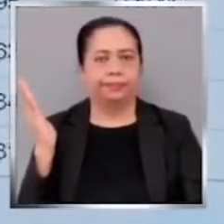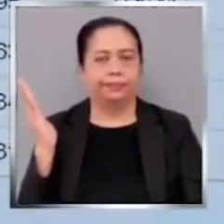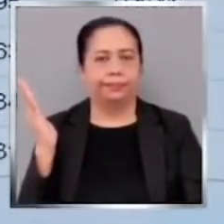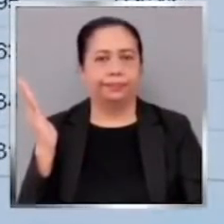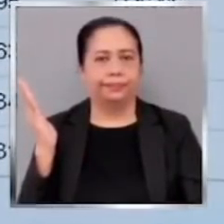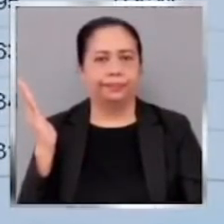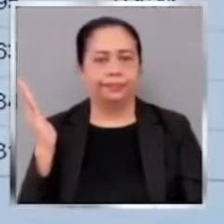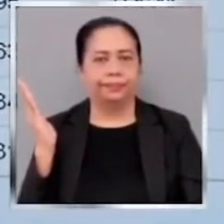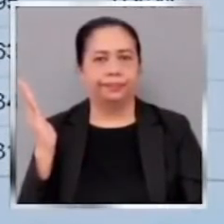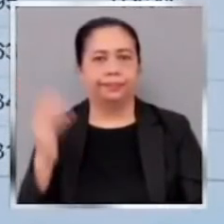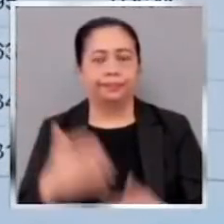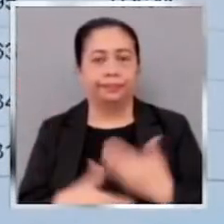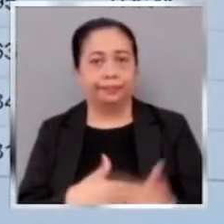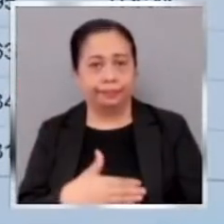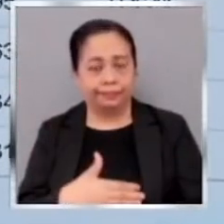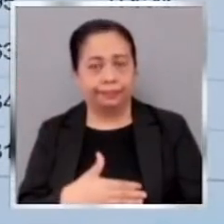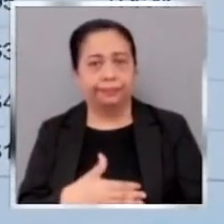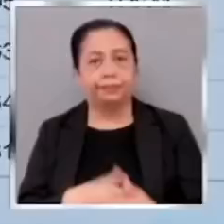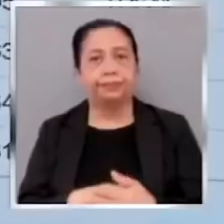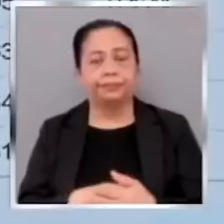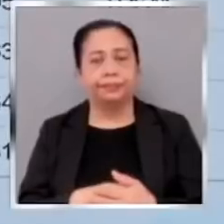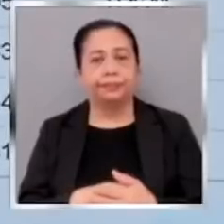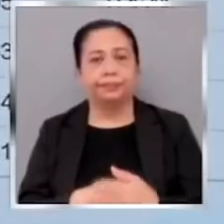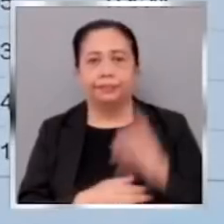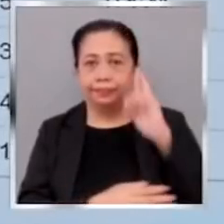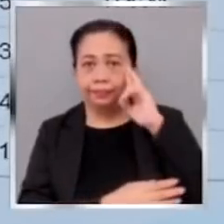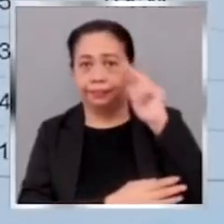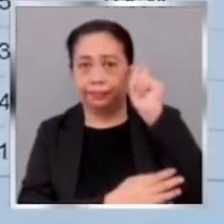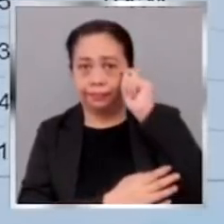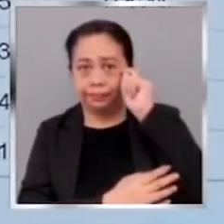23,427,803. Sinundan niya ni Rafi Tulpo na may